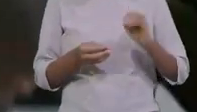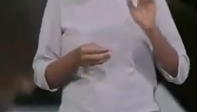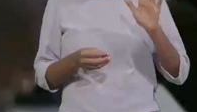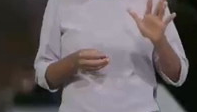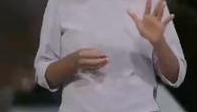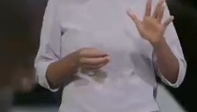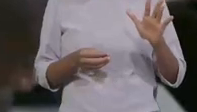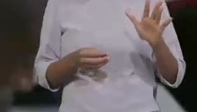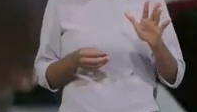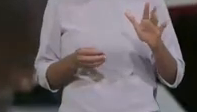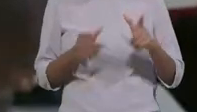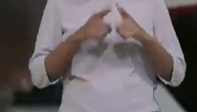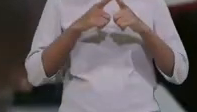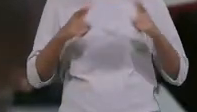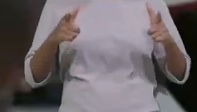Cinquième chose,